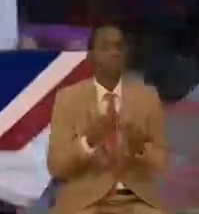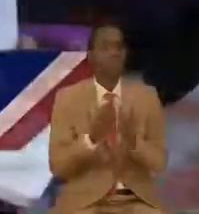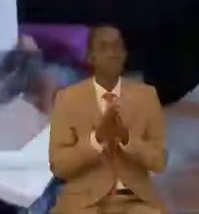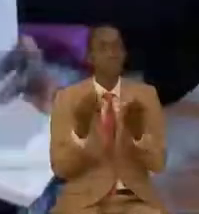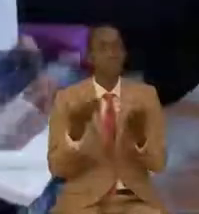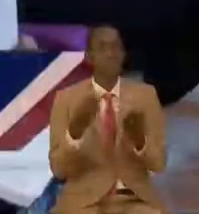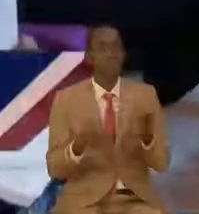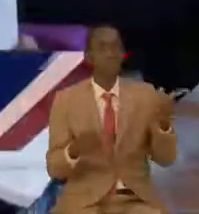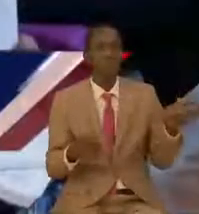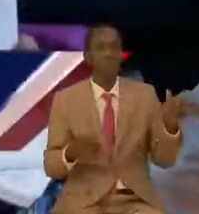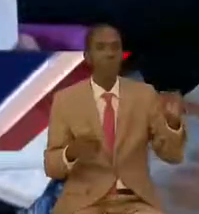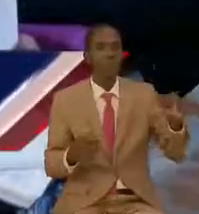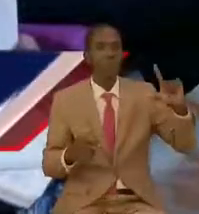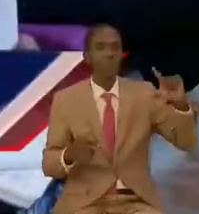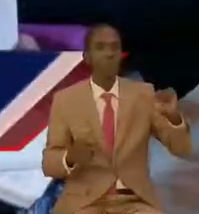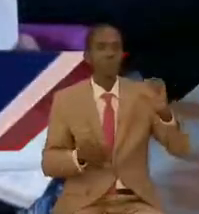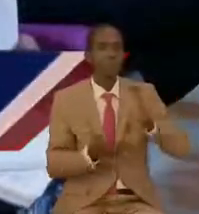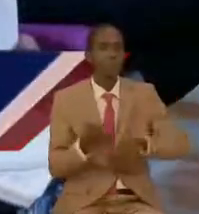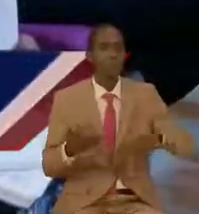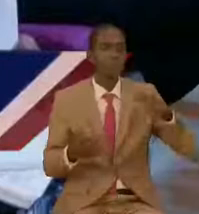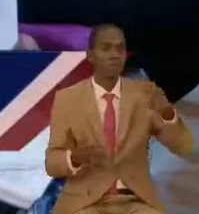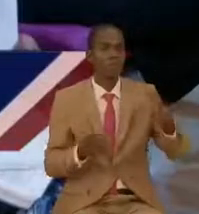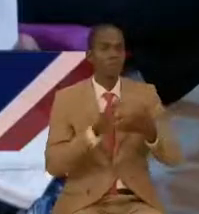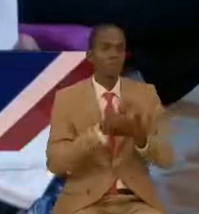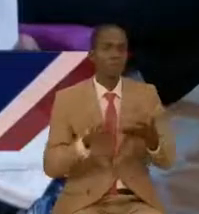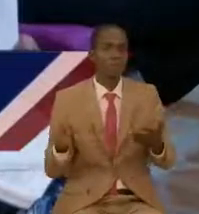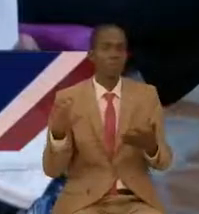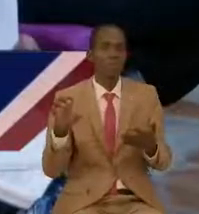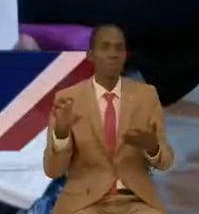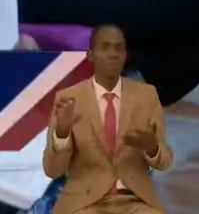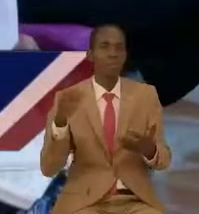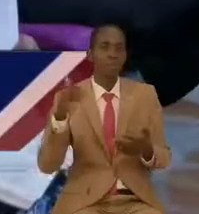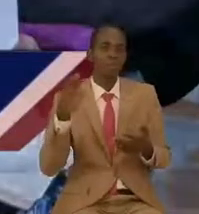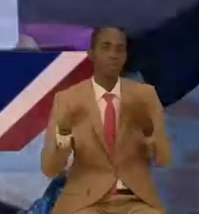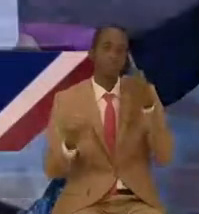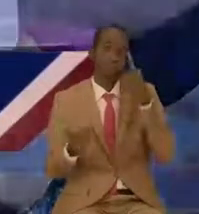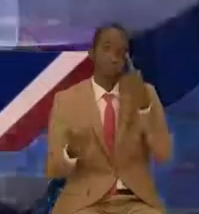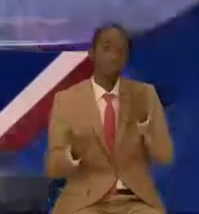allons au Galates, chapitre 6, verset 15.